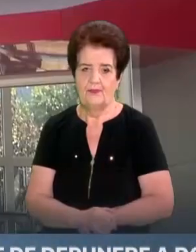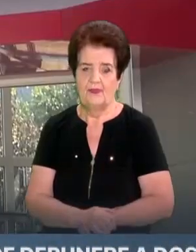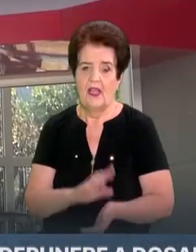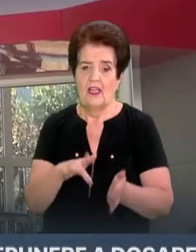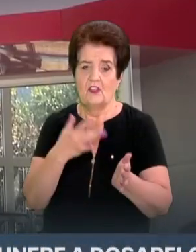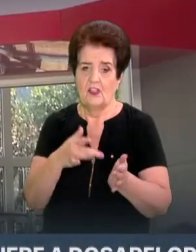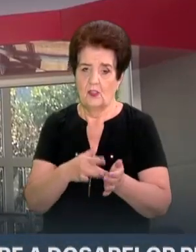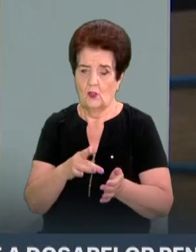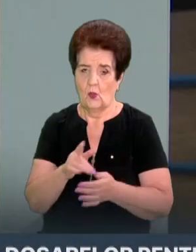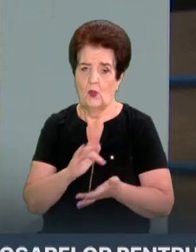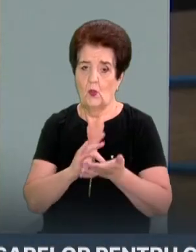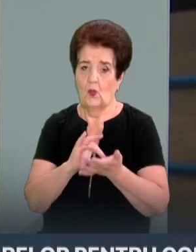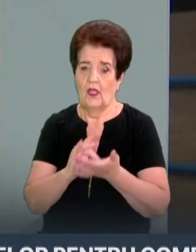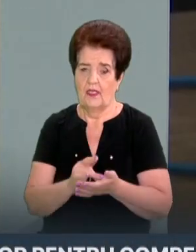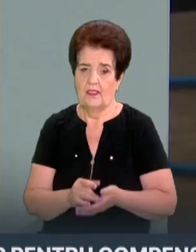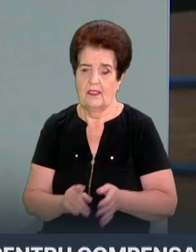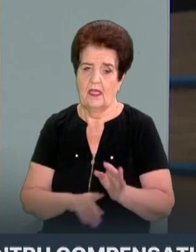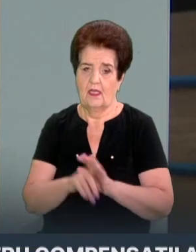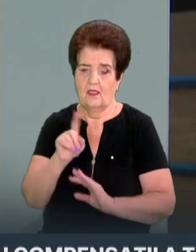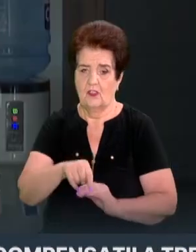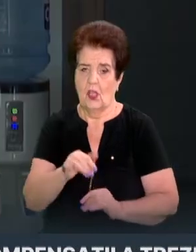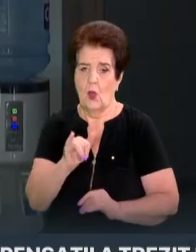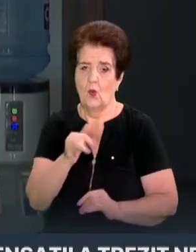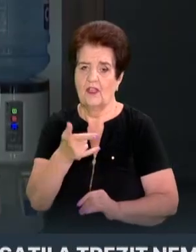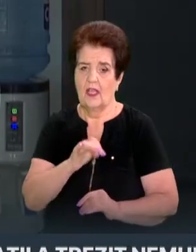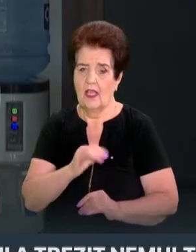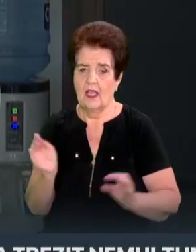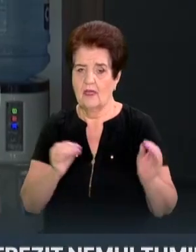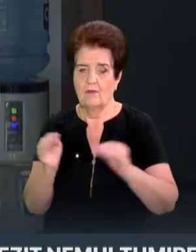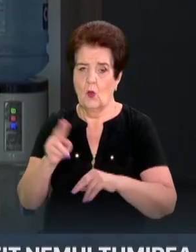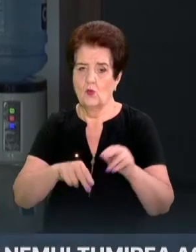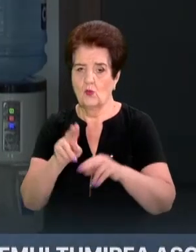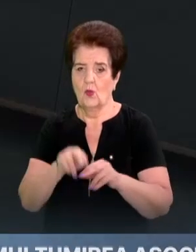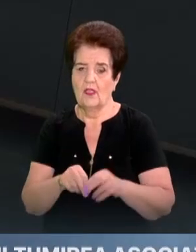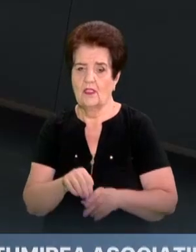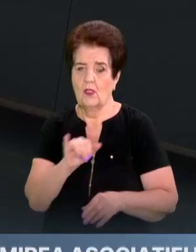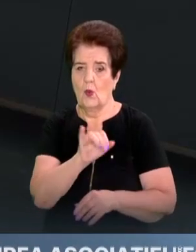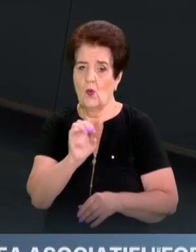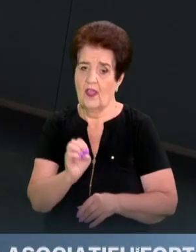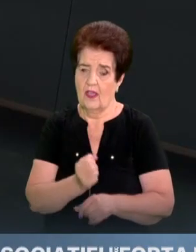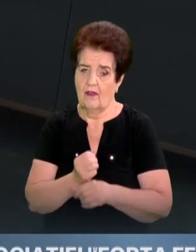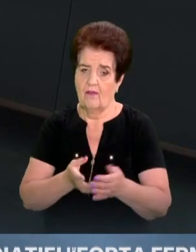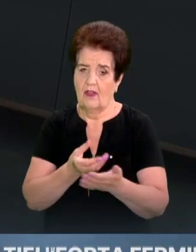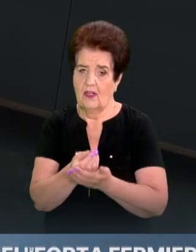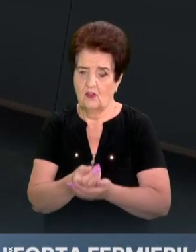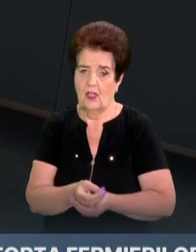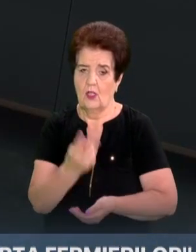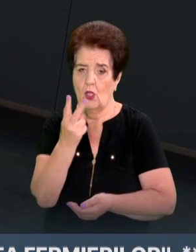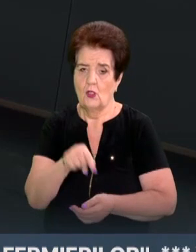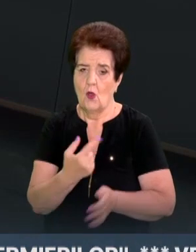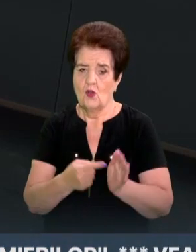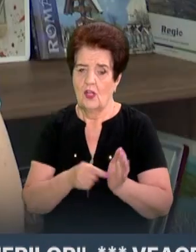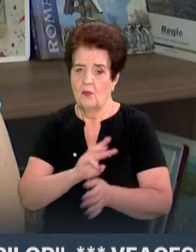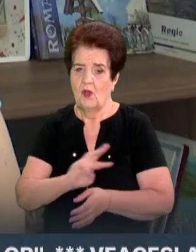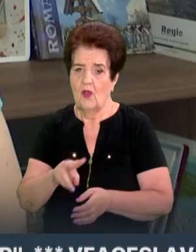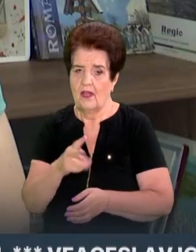Centrul de informare turistică inaugurat la Ungheni a fost construit în cadrul unui proiect finanțat de Uniunea Europeană și a costat peste 2,6